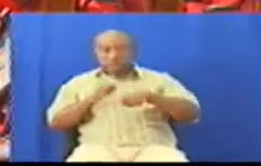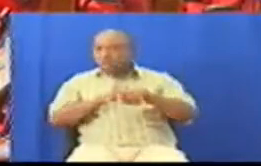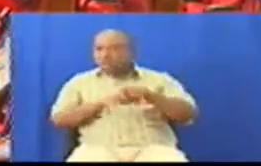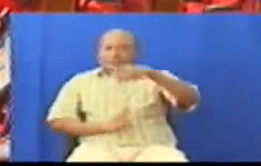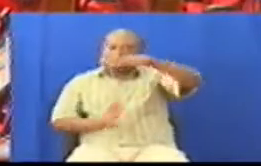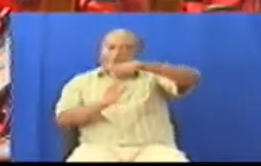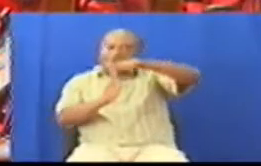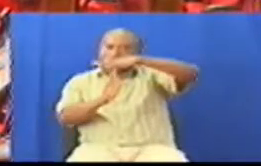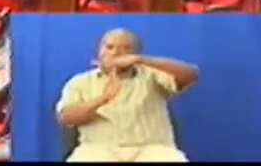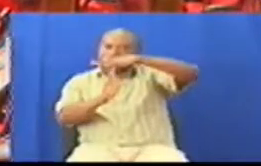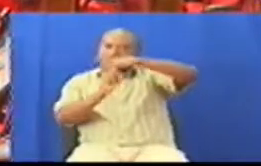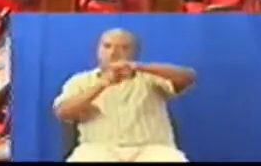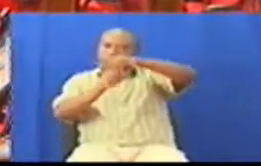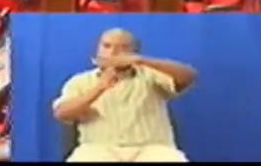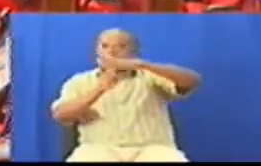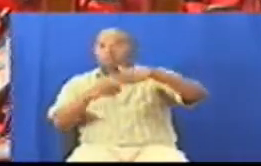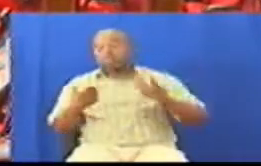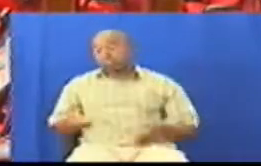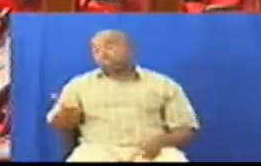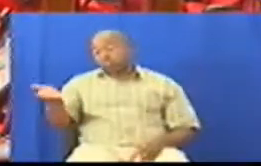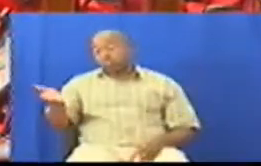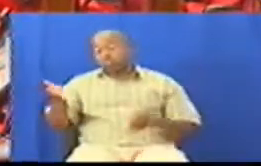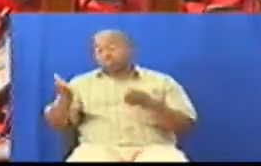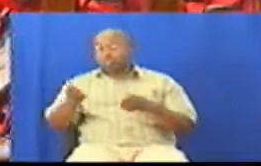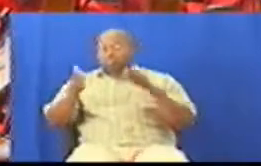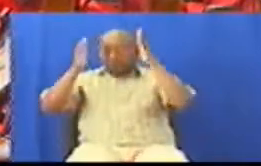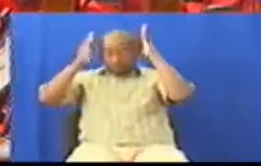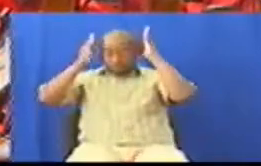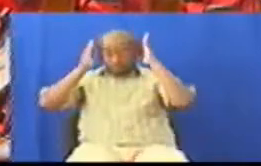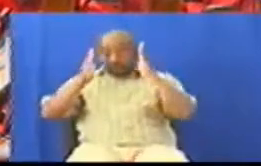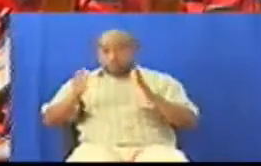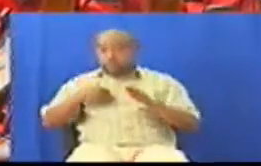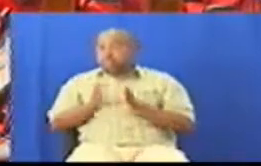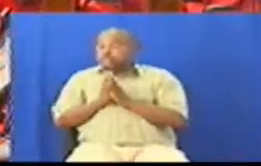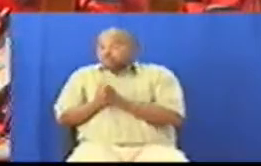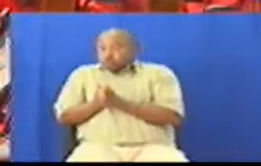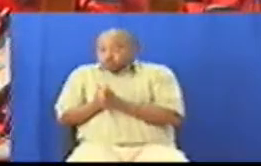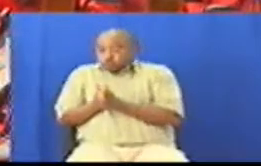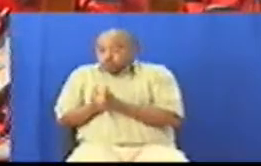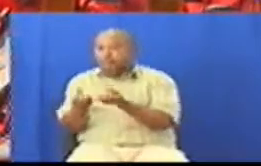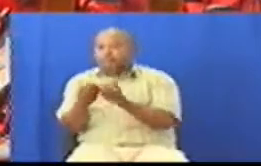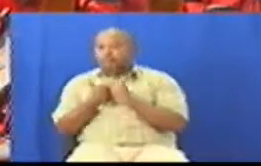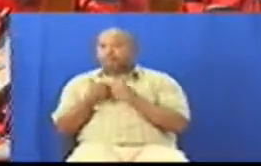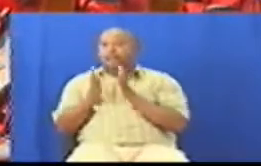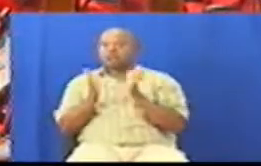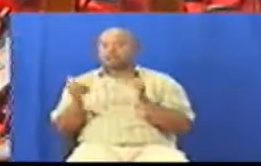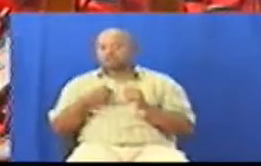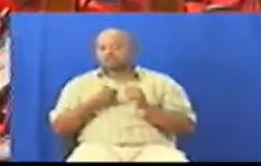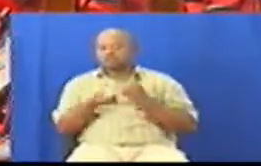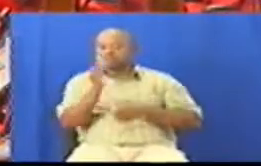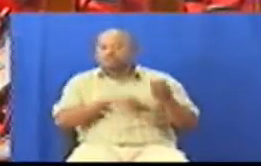Mheshimiwa Spika, nikushukuru sana kwa nafasi hii ya kuchangia hotuba ya Mheshimiwa Waziri Mkuu.